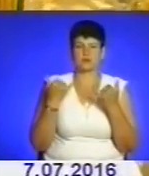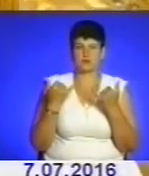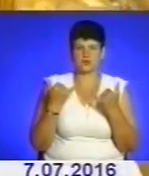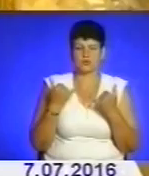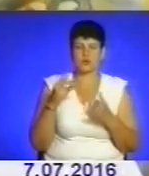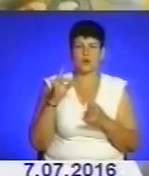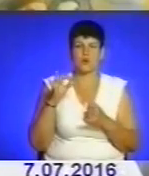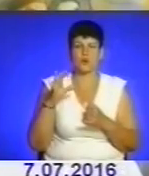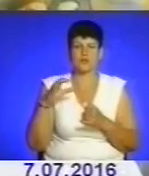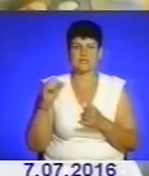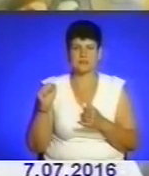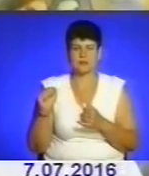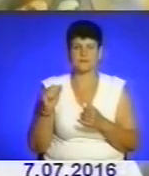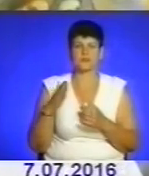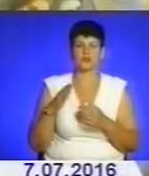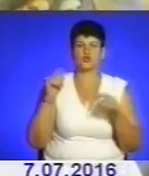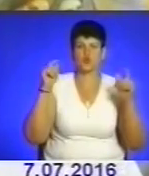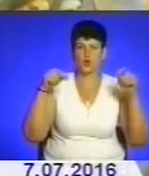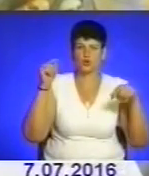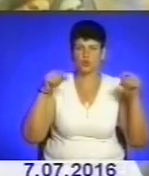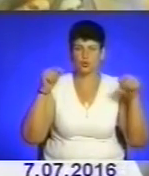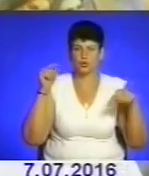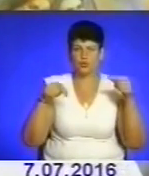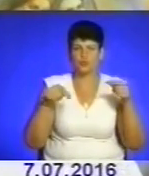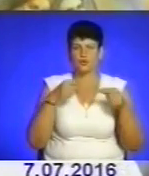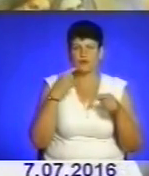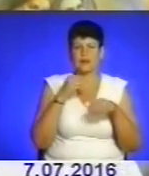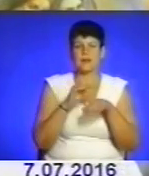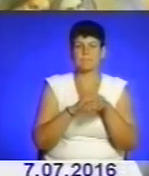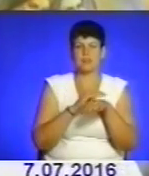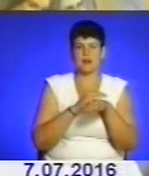на урожай у гірків. Дощ на Івана Купала вважався